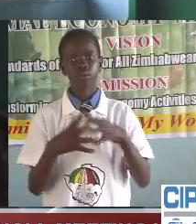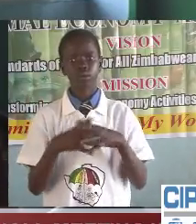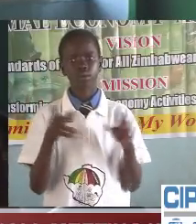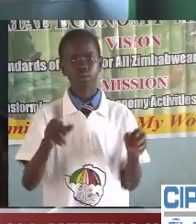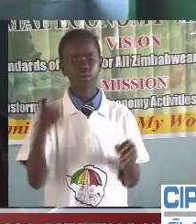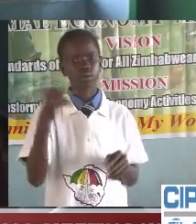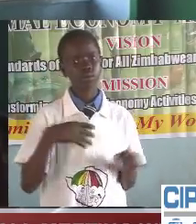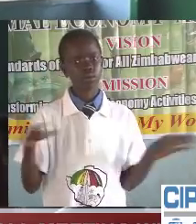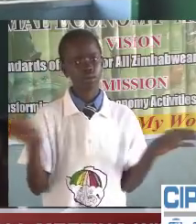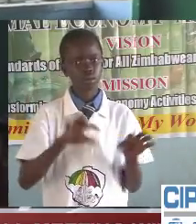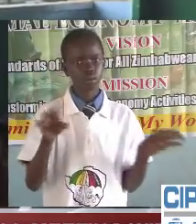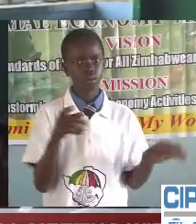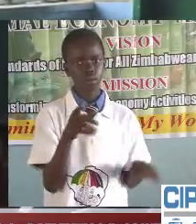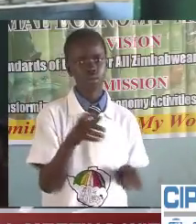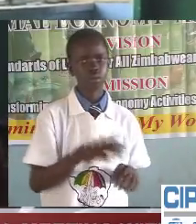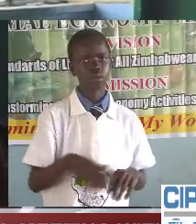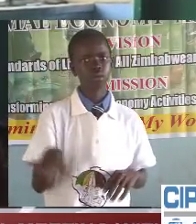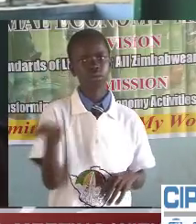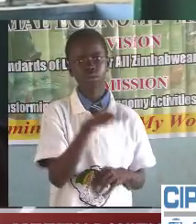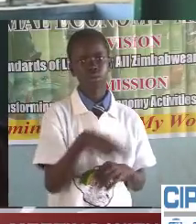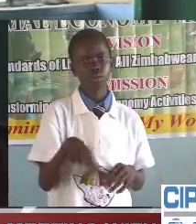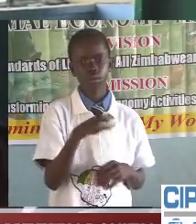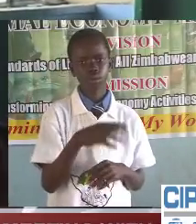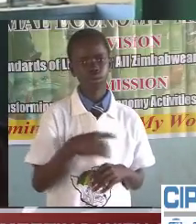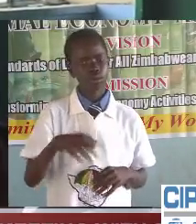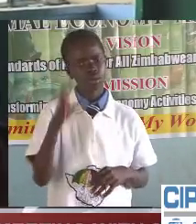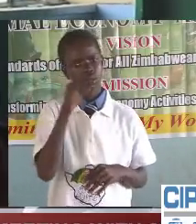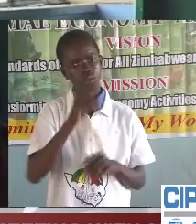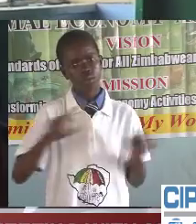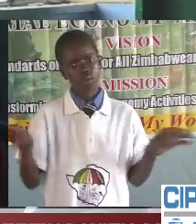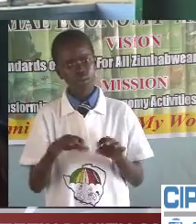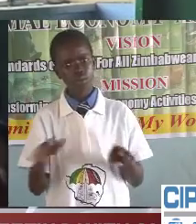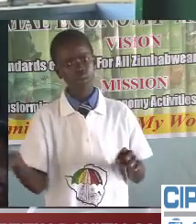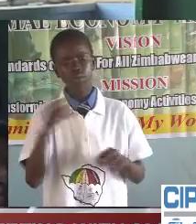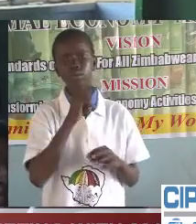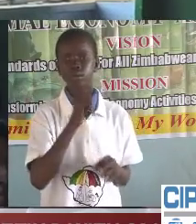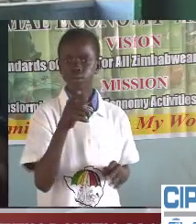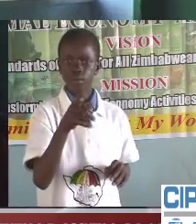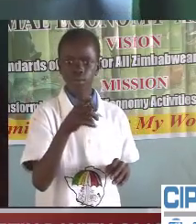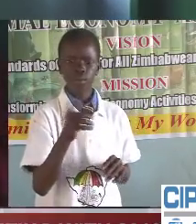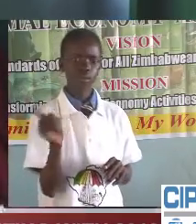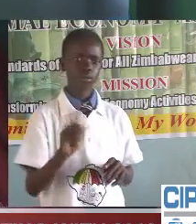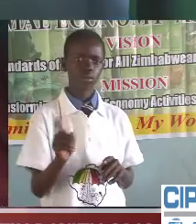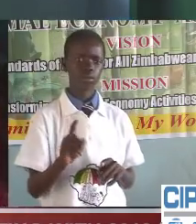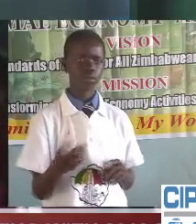havana kuuya kwatiri saka imi hatizi kuti muchaitawo saizvozvo iri kana mapindawo ipapo.